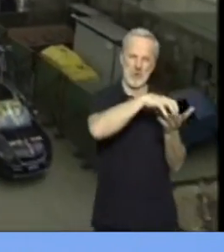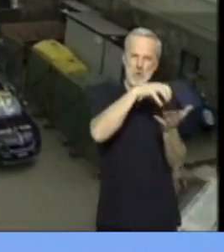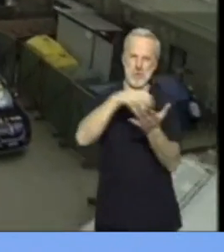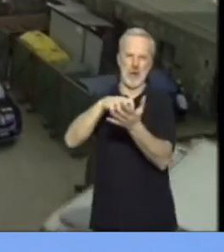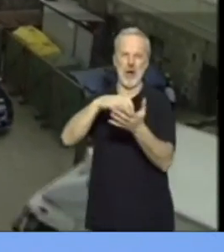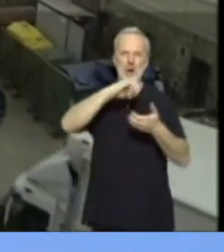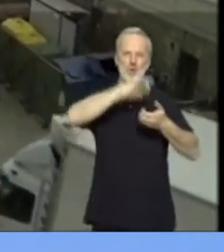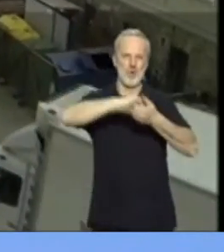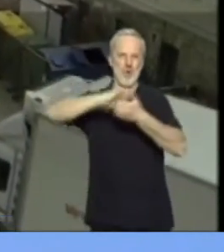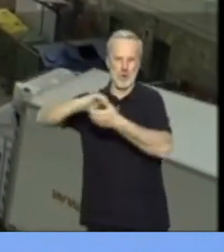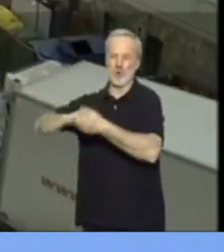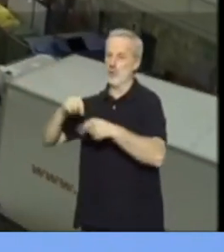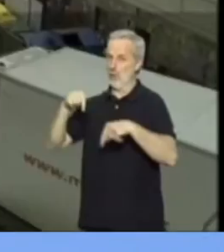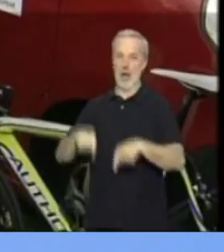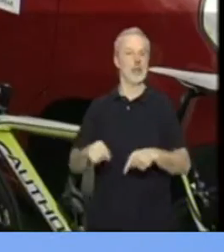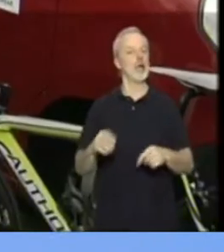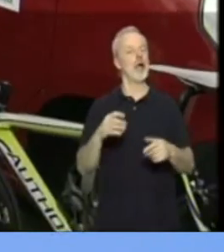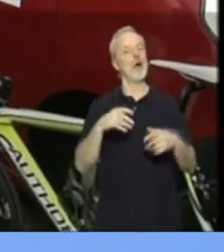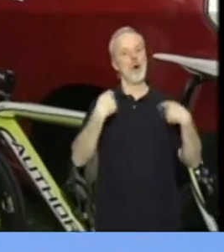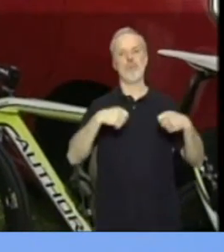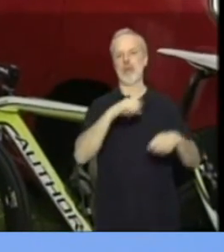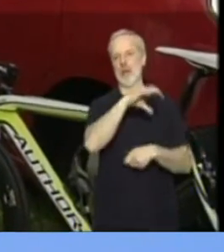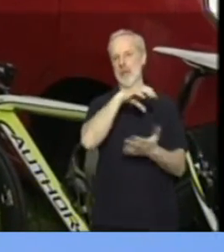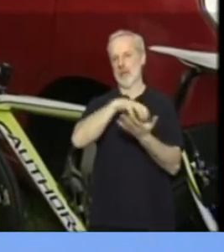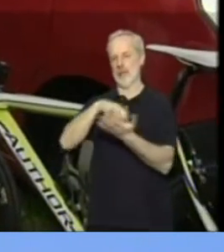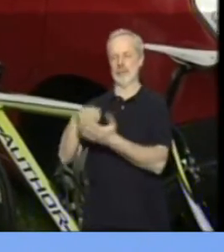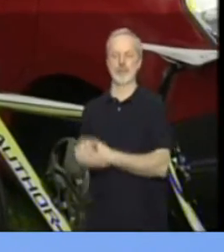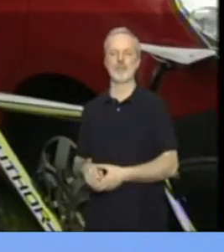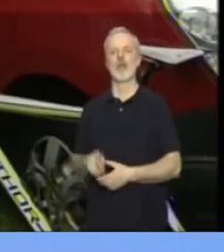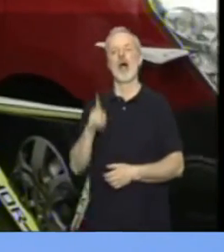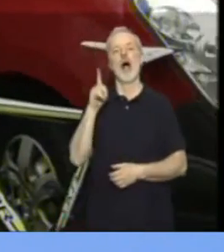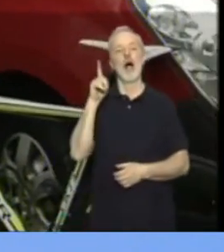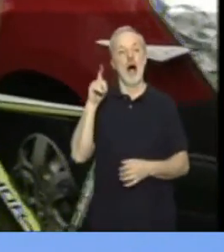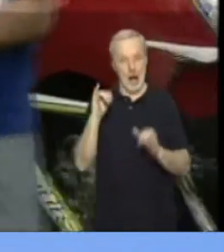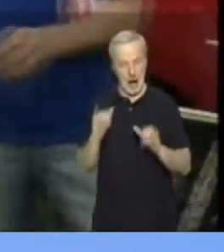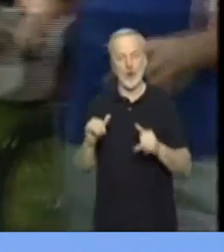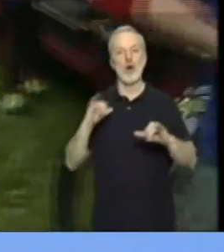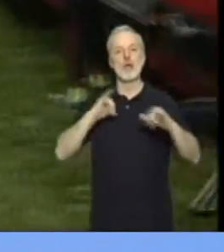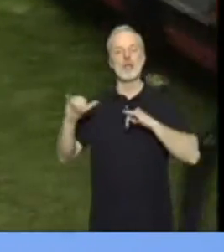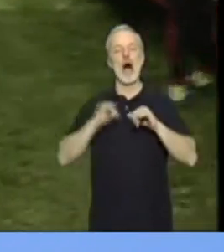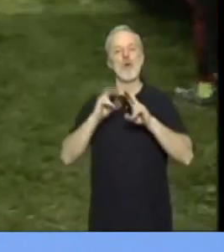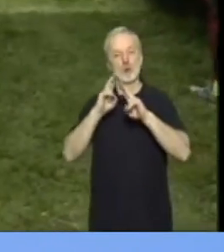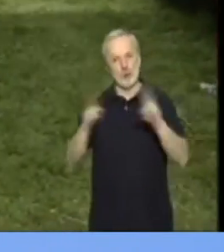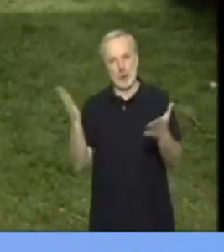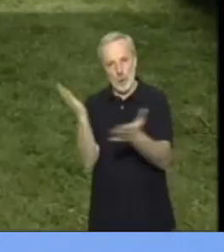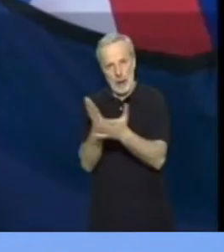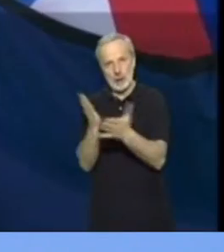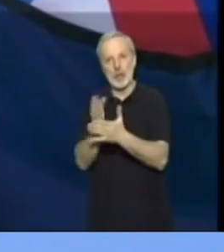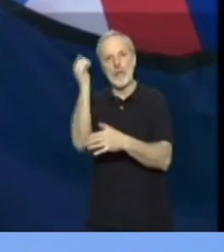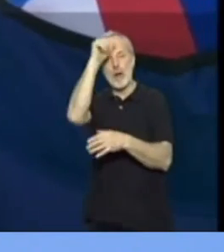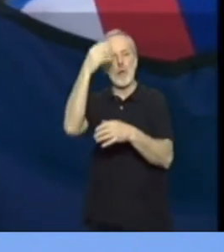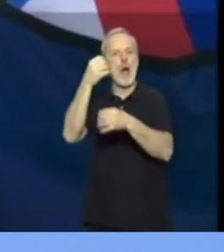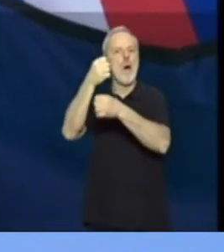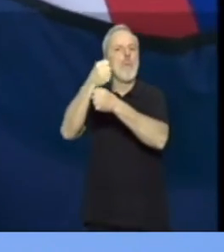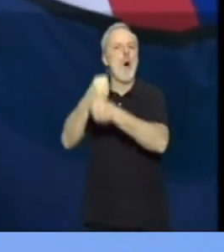Je to skutečně ta naprostá špička? Určitě závod Míru je součástí poháru národů. Těch závodů je jenom několik a to, že Česká republika